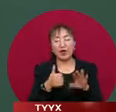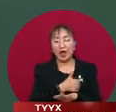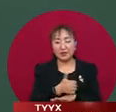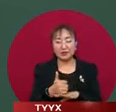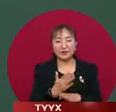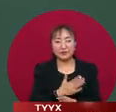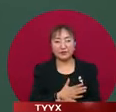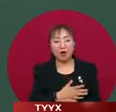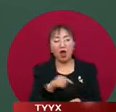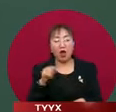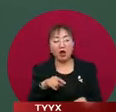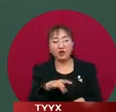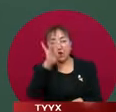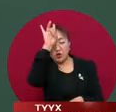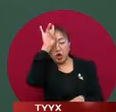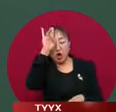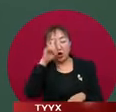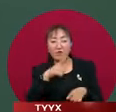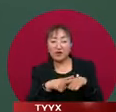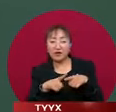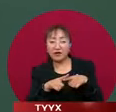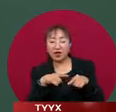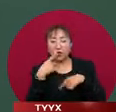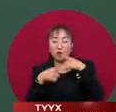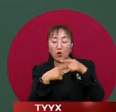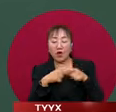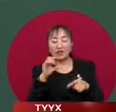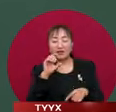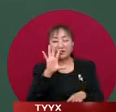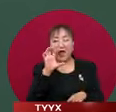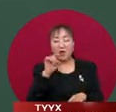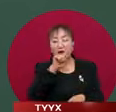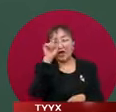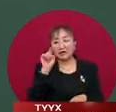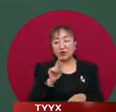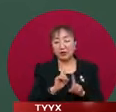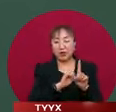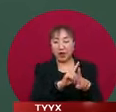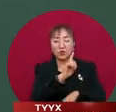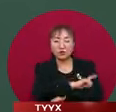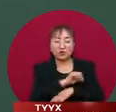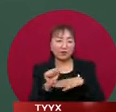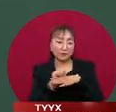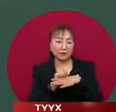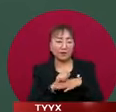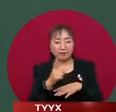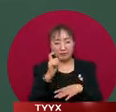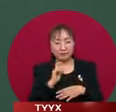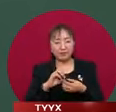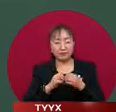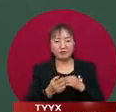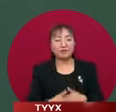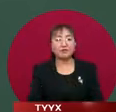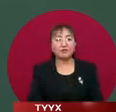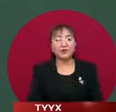одоо эртний грек, ром улсын тухай 5 асуултынхаа хүрээнд хичээлээ баттган хамтдаа хариулан явцгаая. За